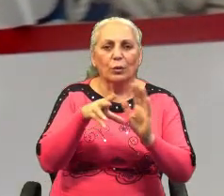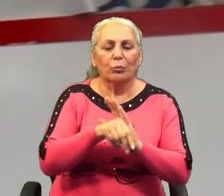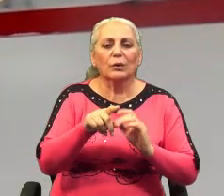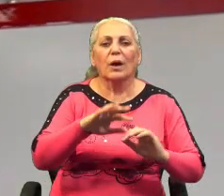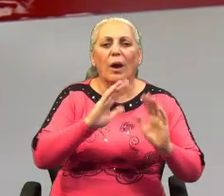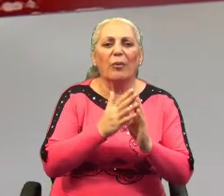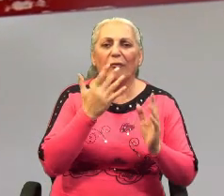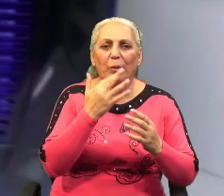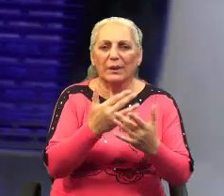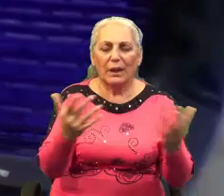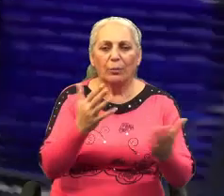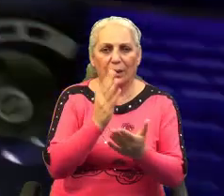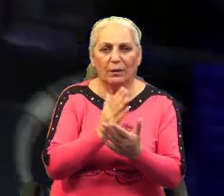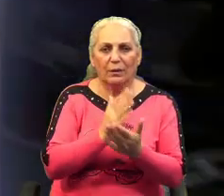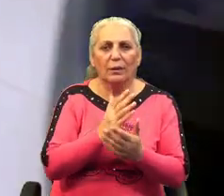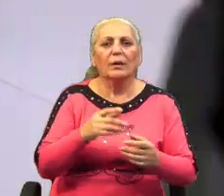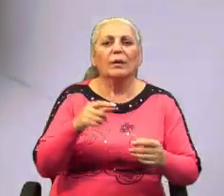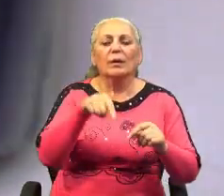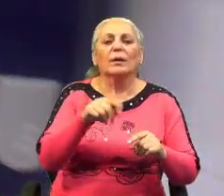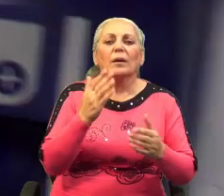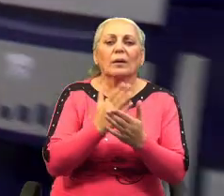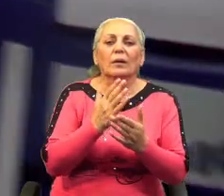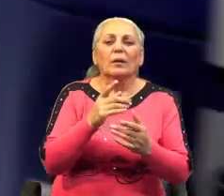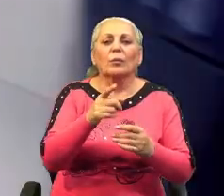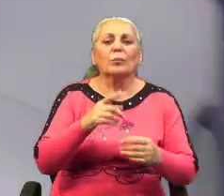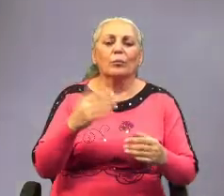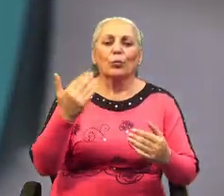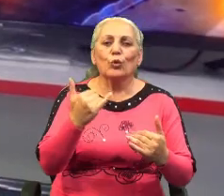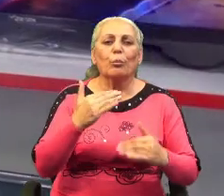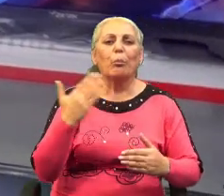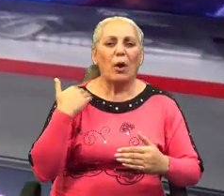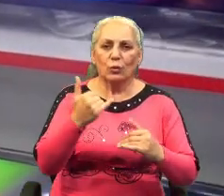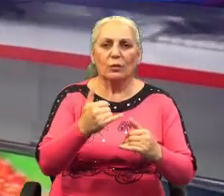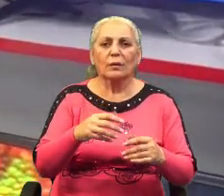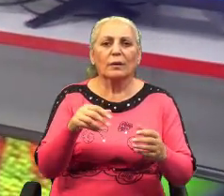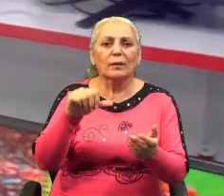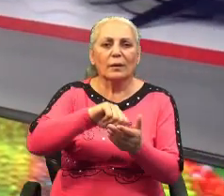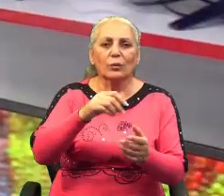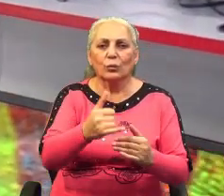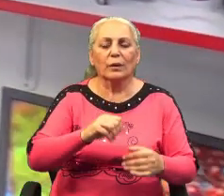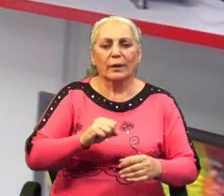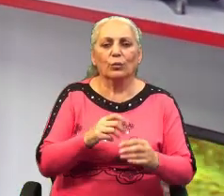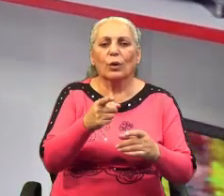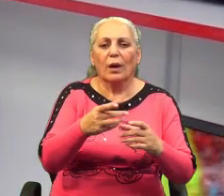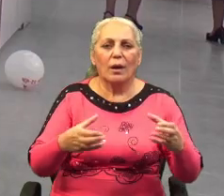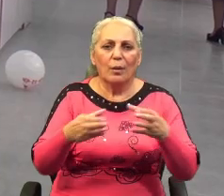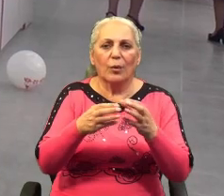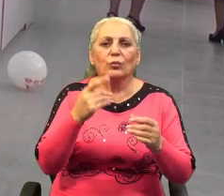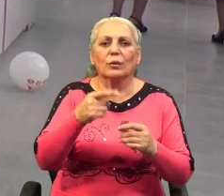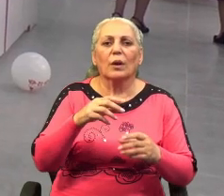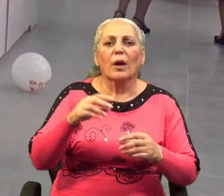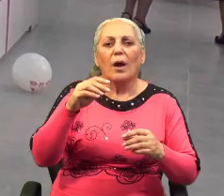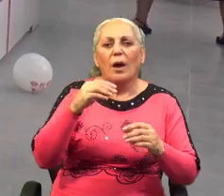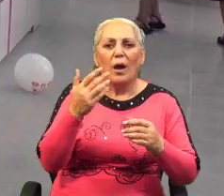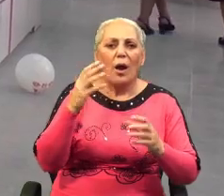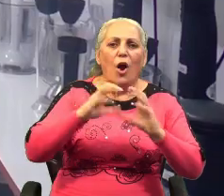այլ հայտնի ապրանքանիշեր. VLV-ն հանդիսանում է նրանց պաշտոնական ներկայացուցիչը Հայաստանում։ Ընկերությունը համագործակցում է այնպիսի աշխարհահռչակ բրենդների հետ,